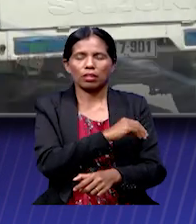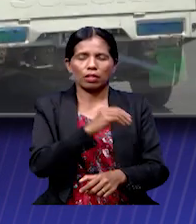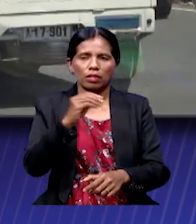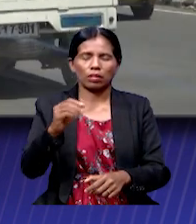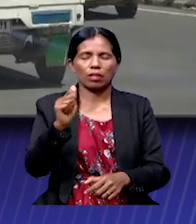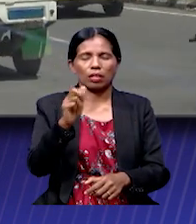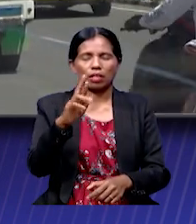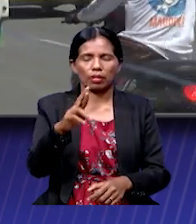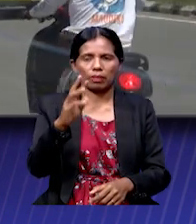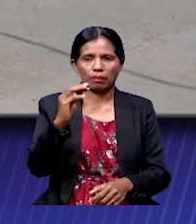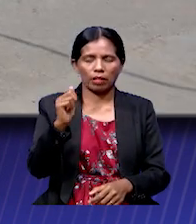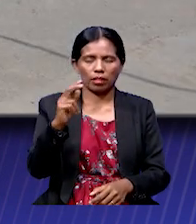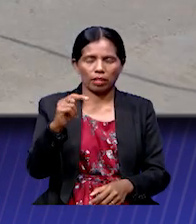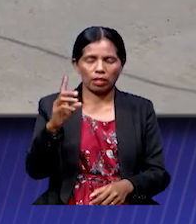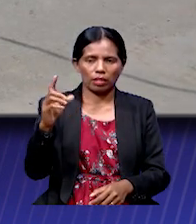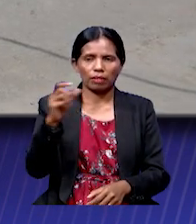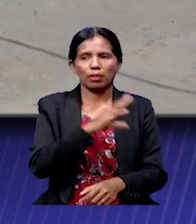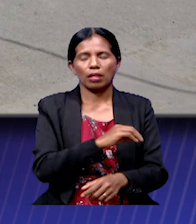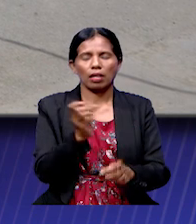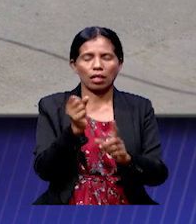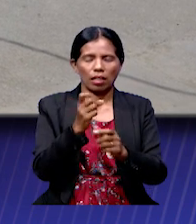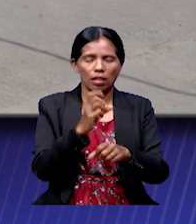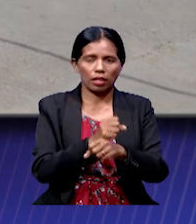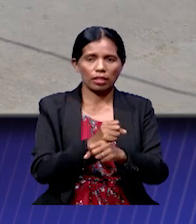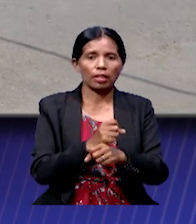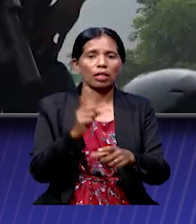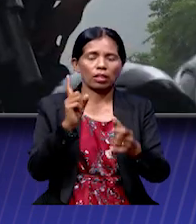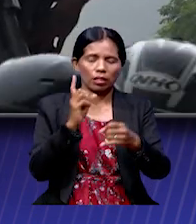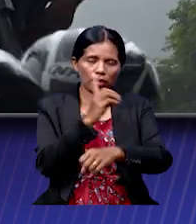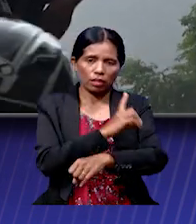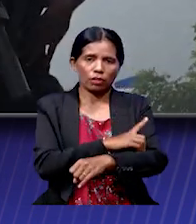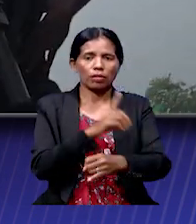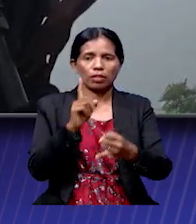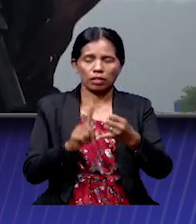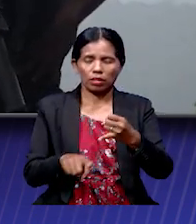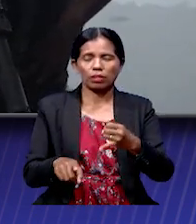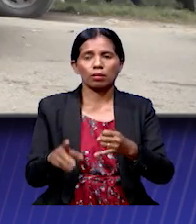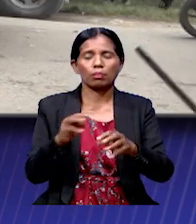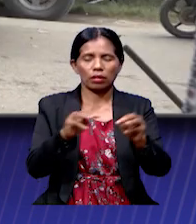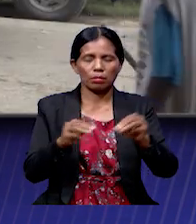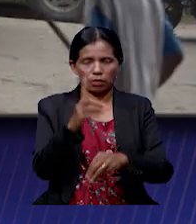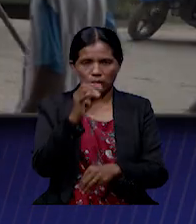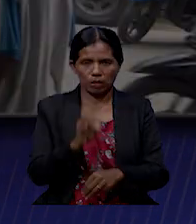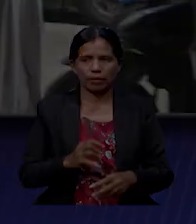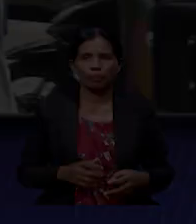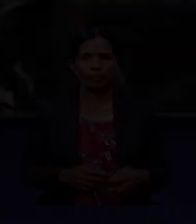Armanda Berta ne be makalao baloron dala ikus iha munisipi dili. Napoleon Xavier Clementino Maya, GMN.